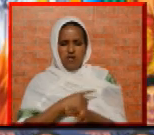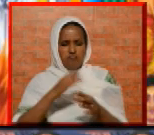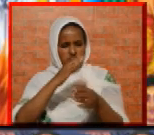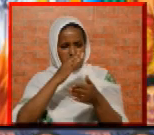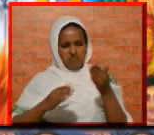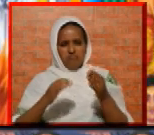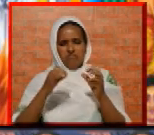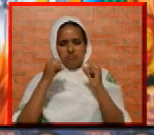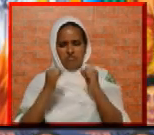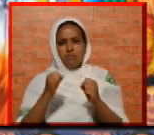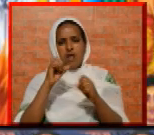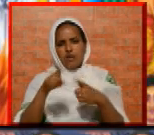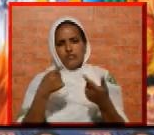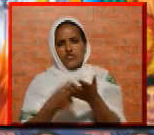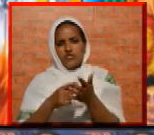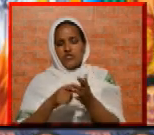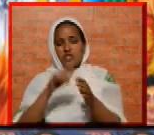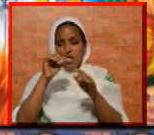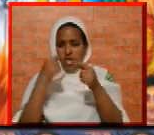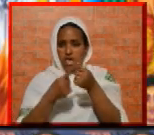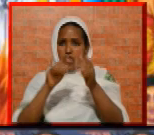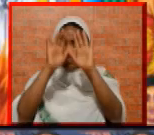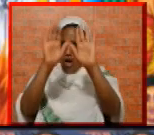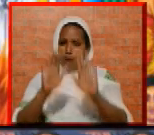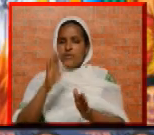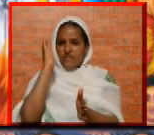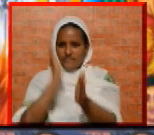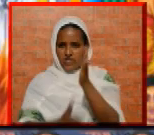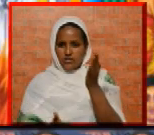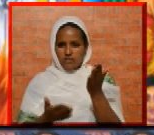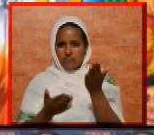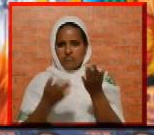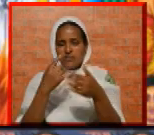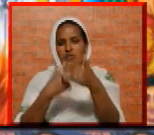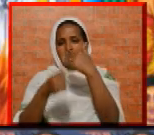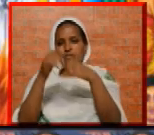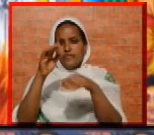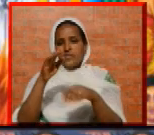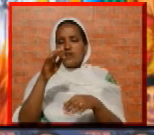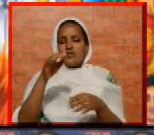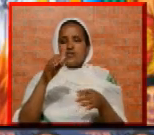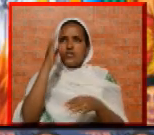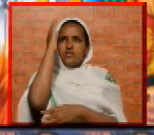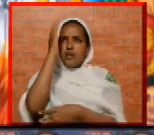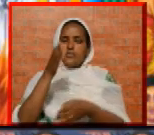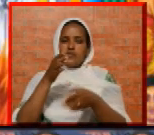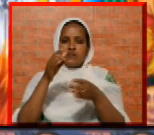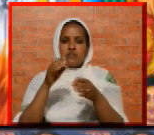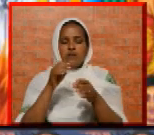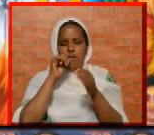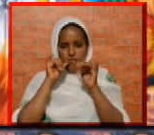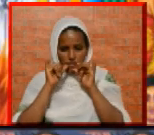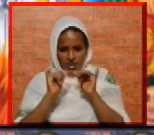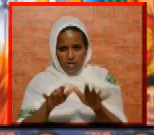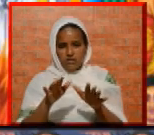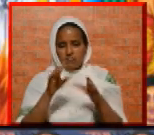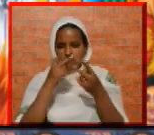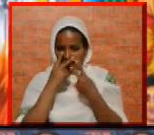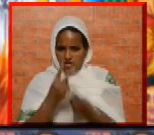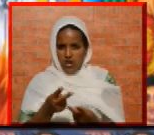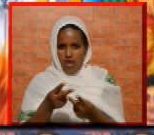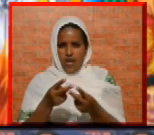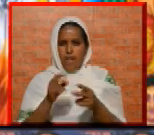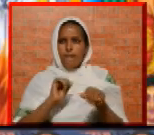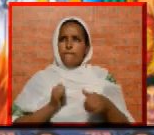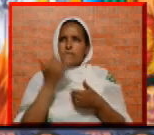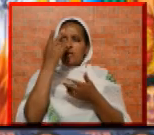ጨክኝ ይህን ገድላችንና ምስክርነታችንን እንፈጽም ከመንራይ ገጾ ለአምላክነ የፈጣሪያችንን ገጸ ምረትን